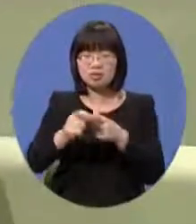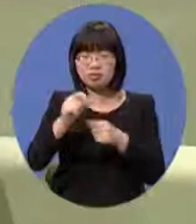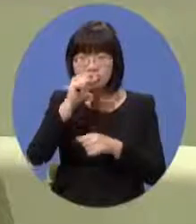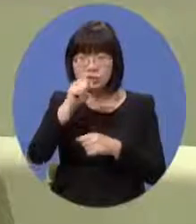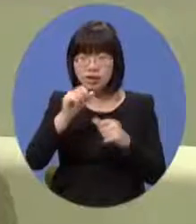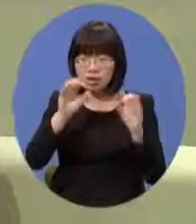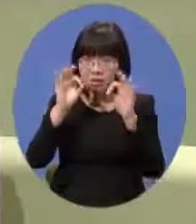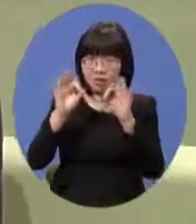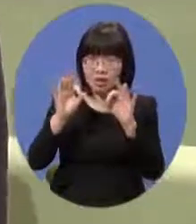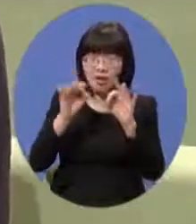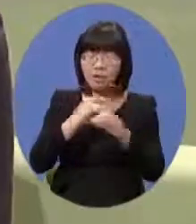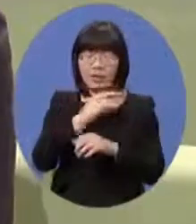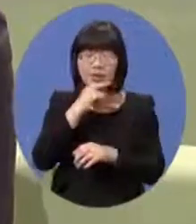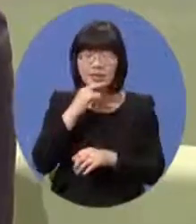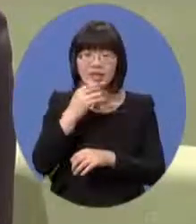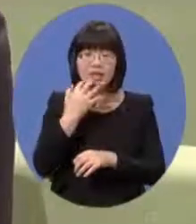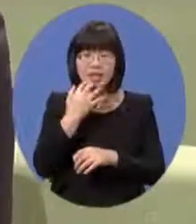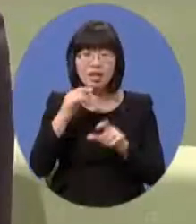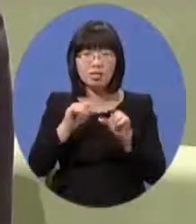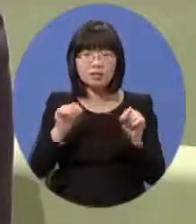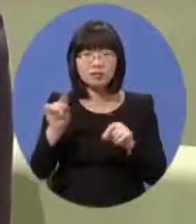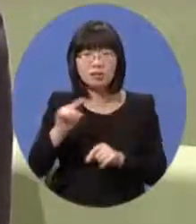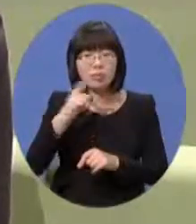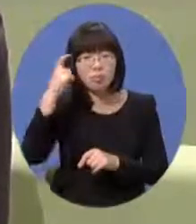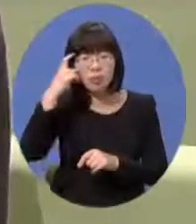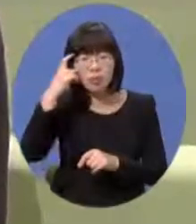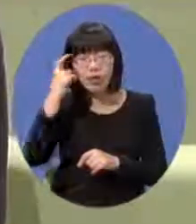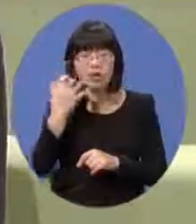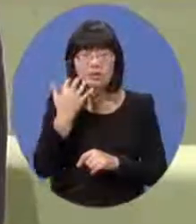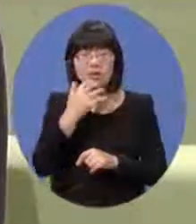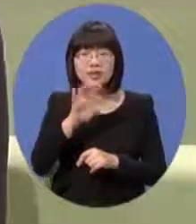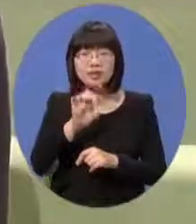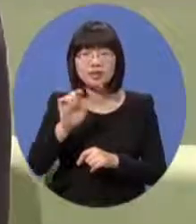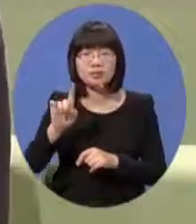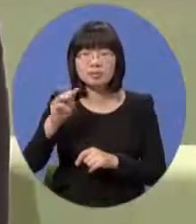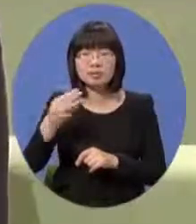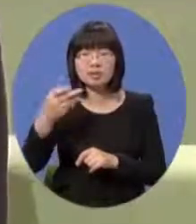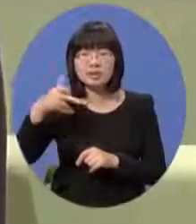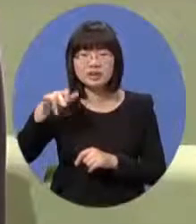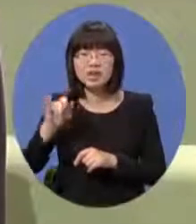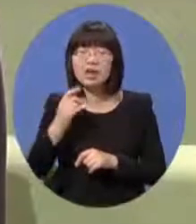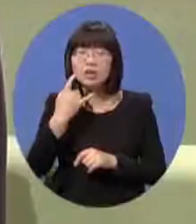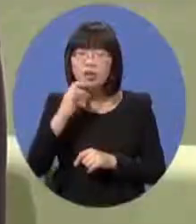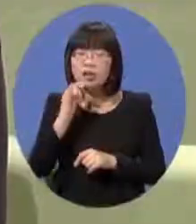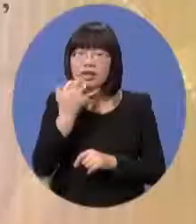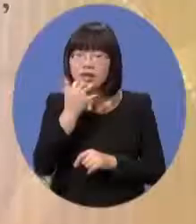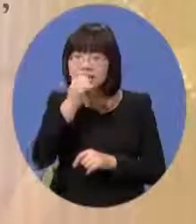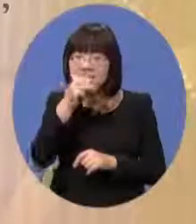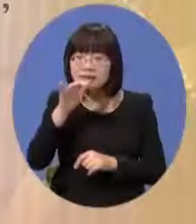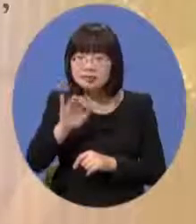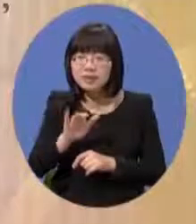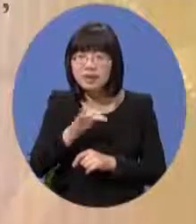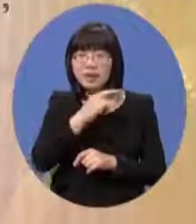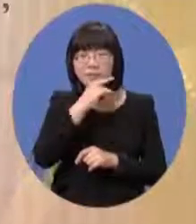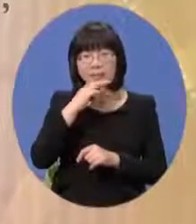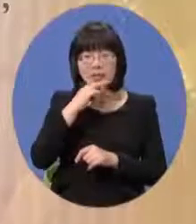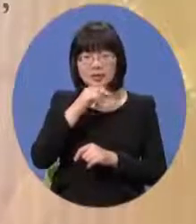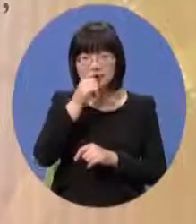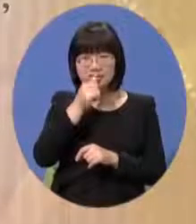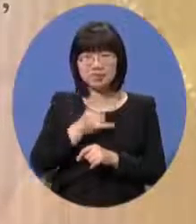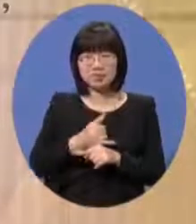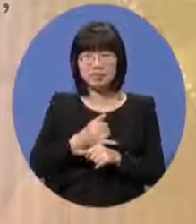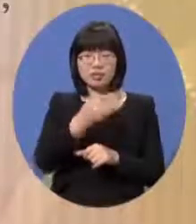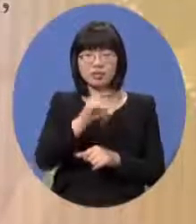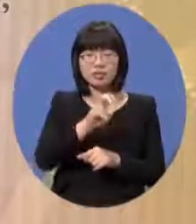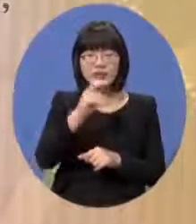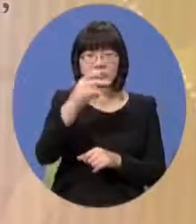우리 보면은 빨간색을 띠는 음식이 뭐가 있을까요? 색깔도 파프리카, 아까 노란 파프리카 있었지만 토마토. 빨간 토마토도 해당이